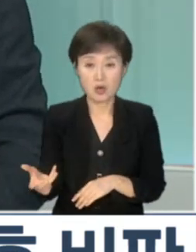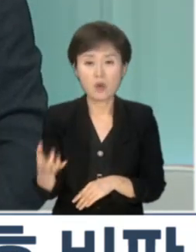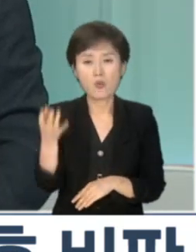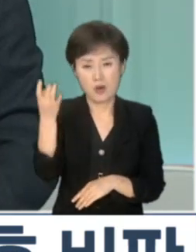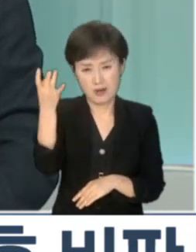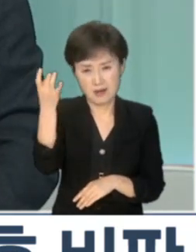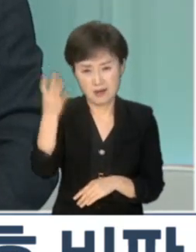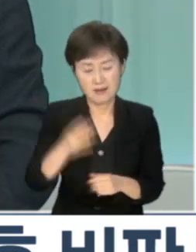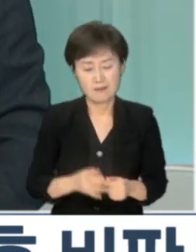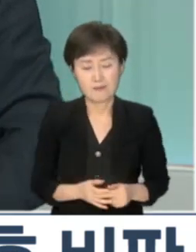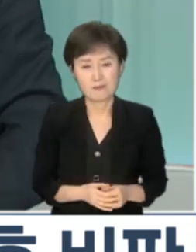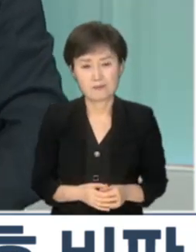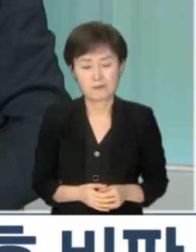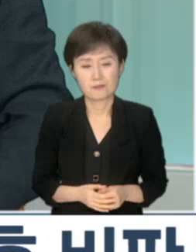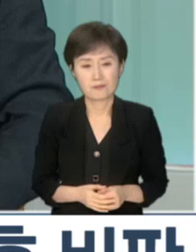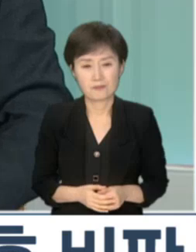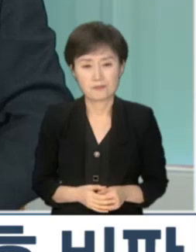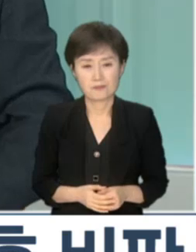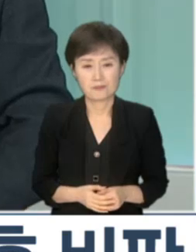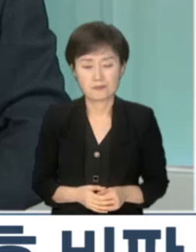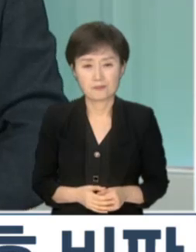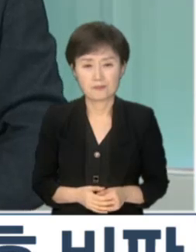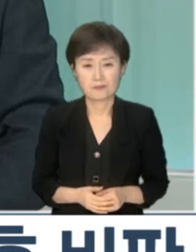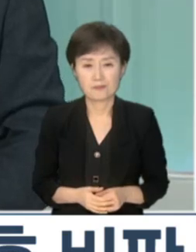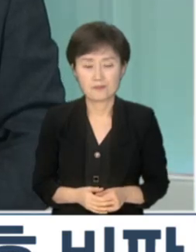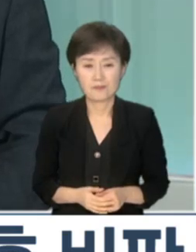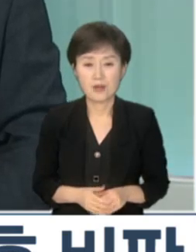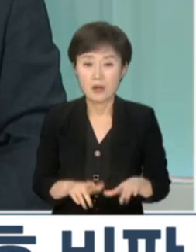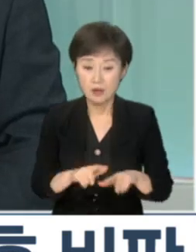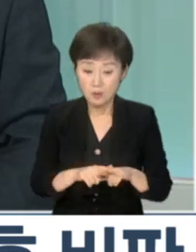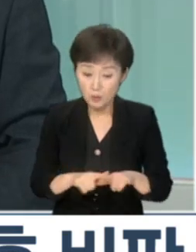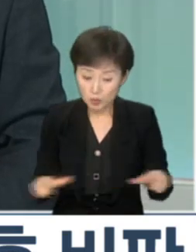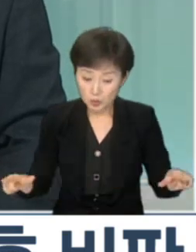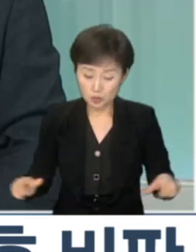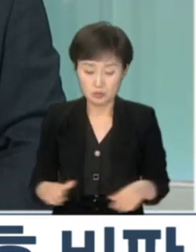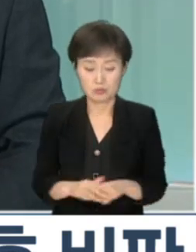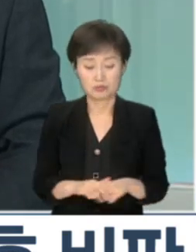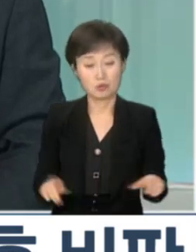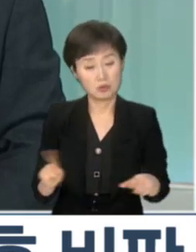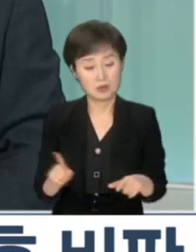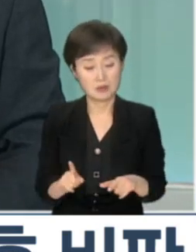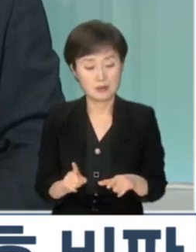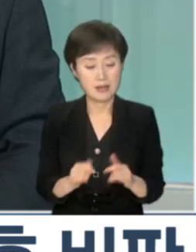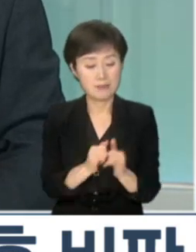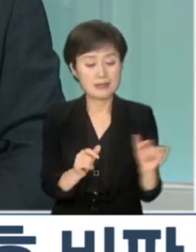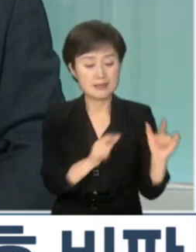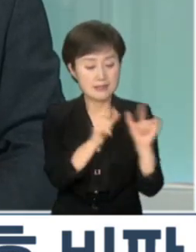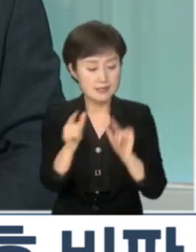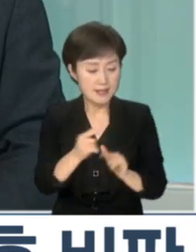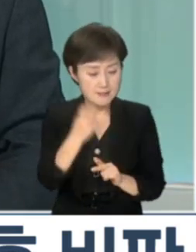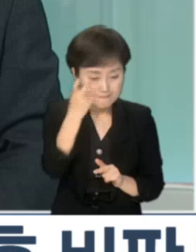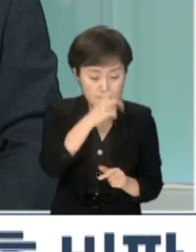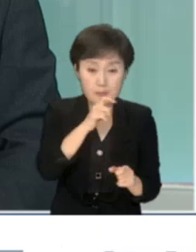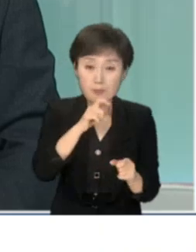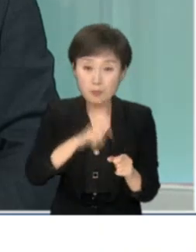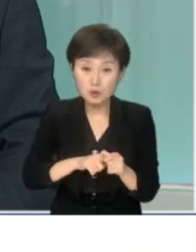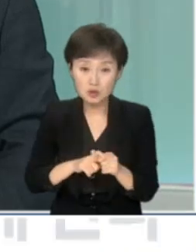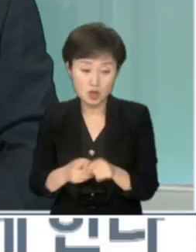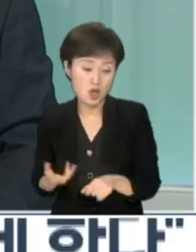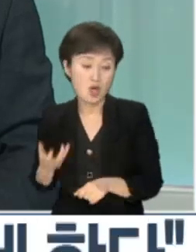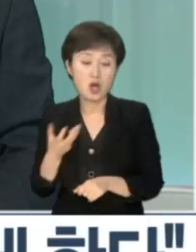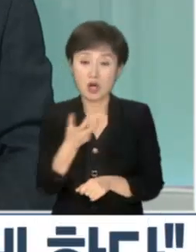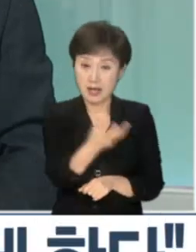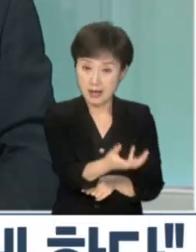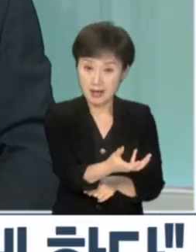많습니다. 평소에는 이게 그 민생 시찰하고 이게 그 뭐야 총선 행보가 겹치도